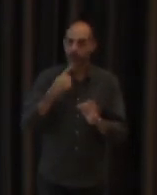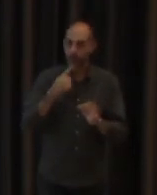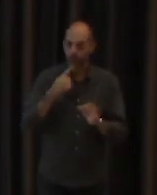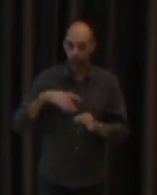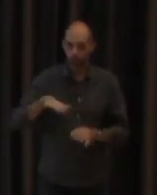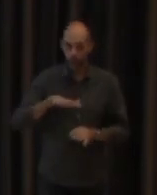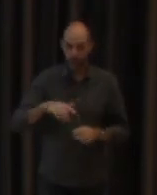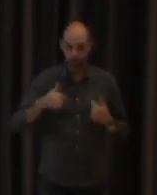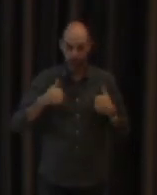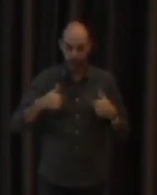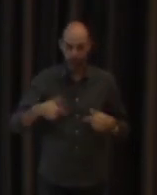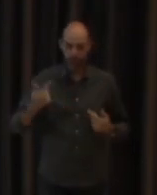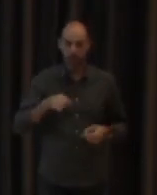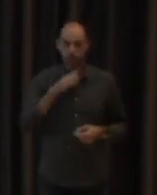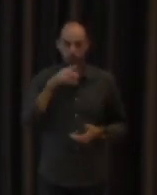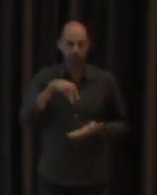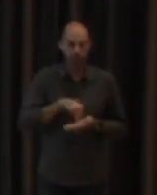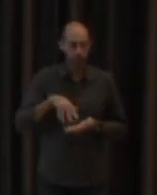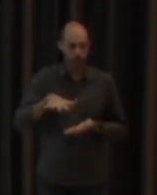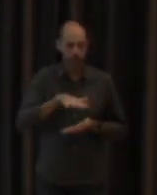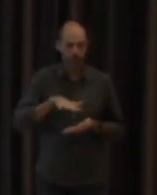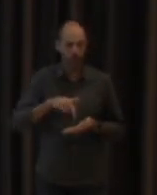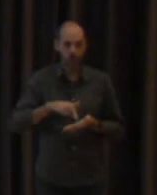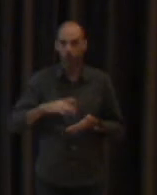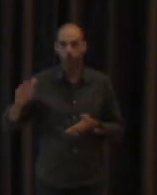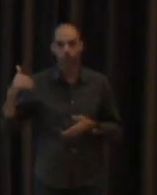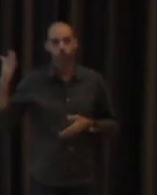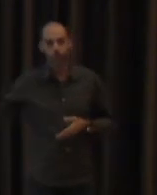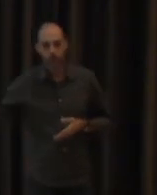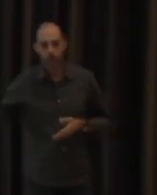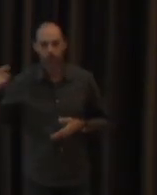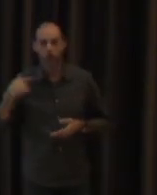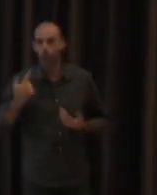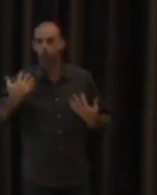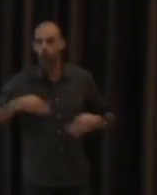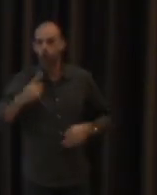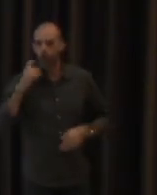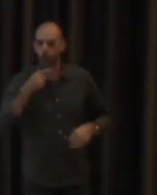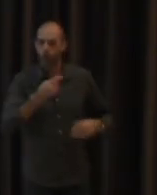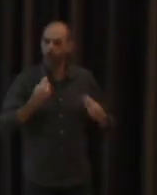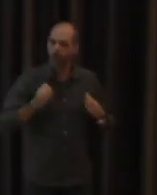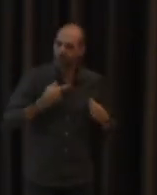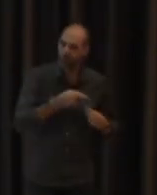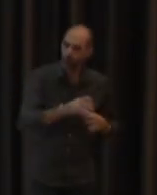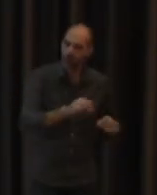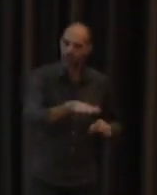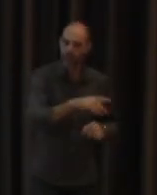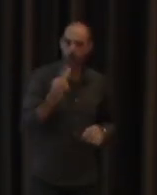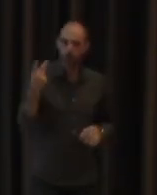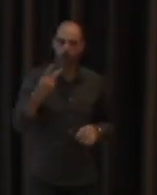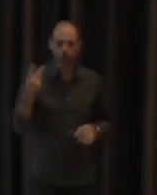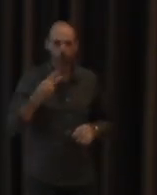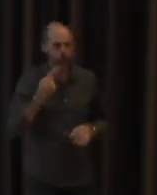el barri ara, com si no hi som però és el barri habitual, o bé meu, o bé de l'interlocutor, o bé de tots